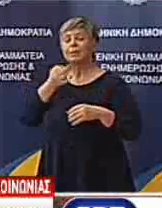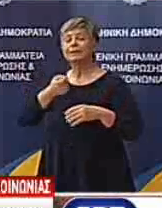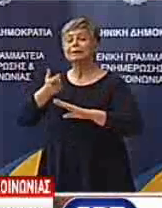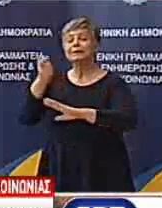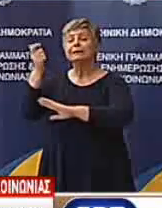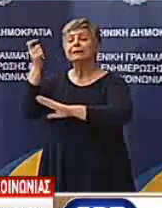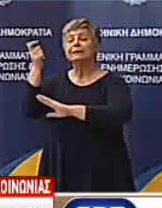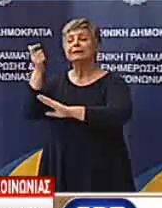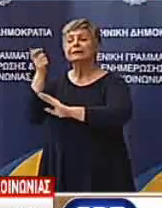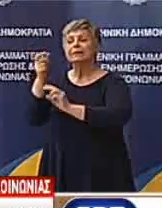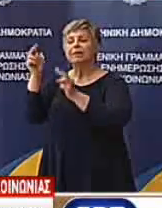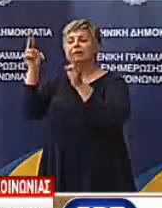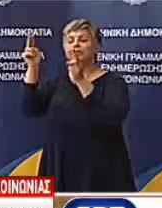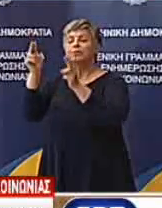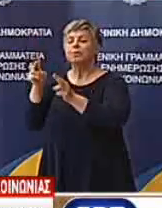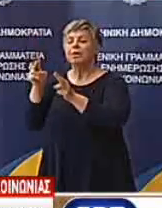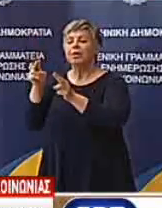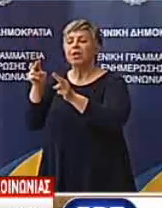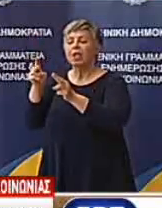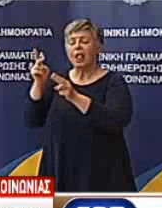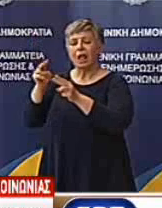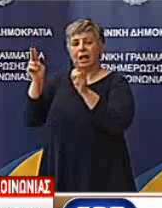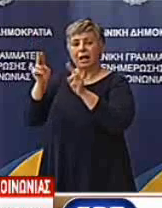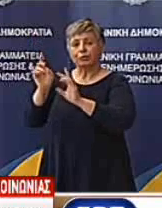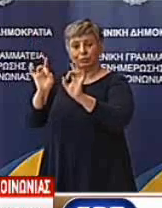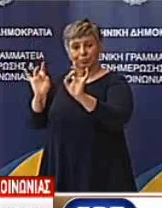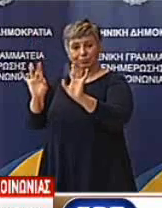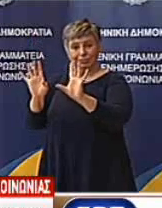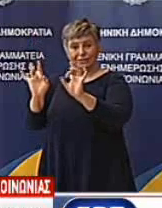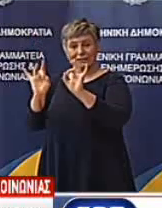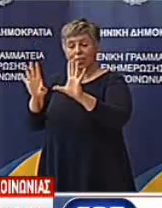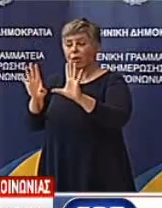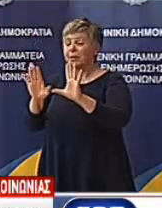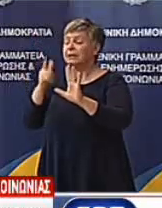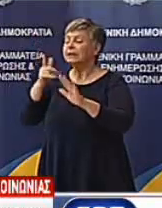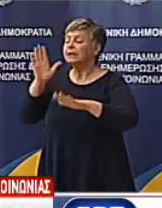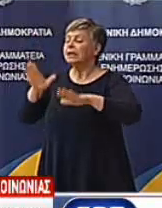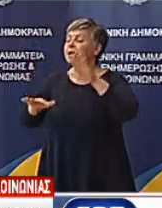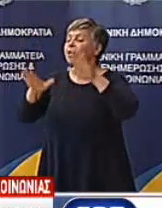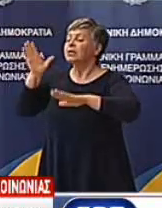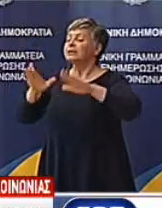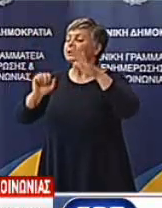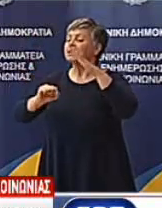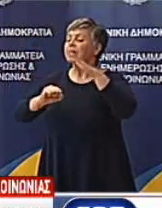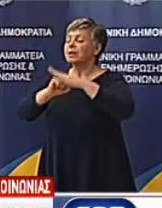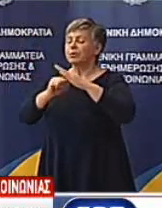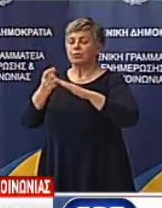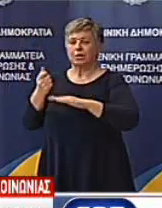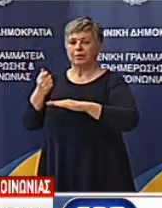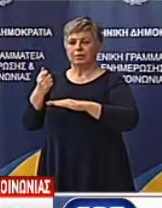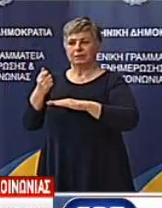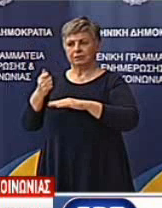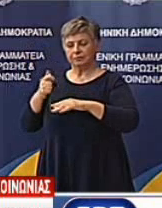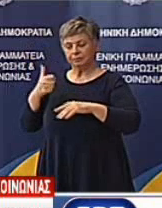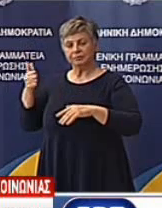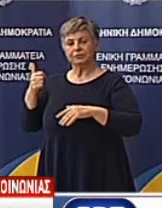συντάξεων ανεξαρτήτως ποσού αυτών? Κοιτάξτε, αυτό δεν μπορώ να σας το απαντήσω με βεβαιότητα,